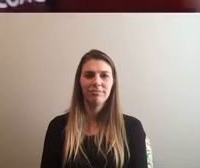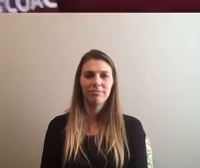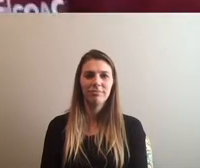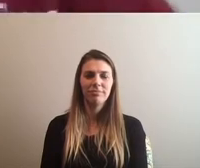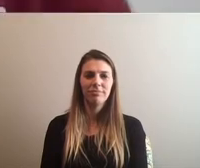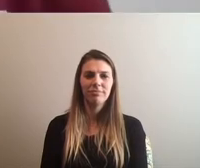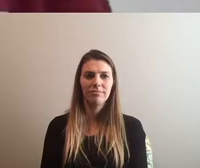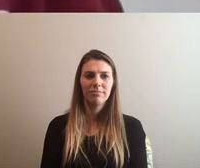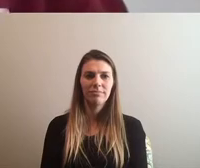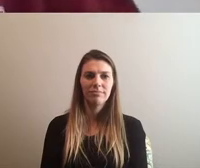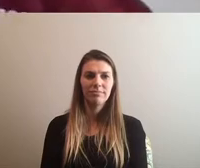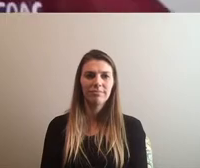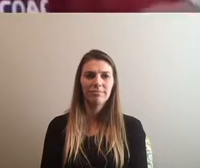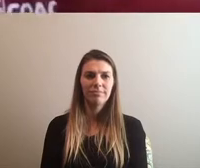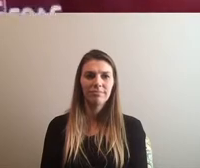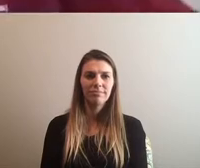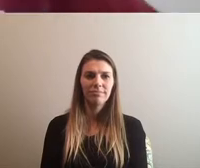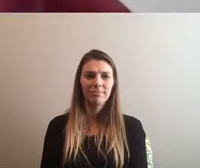सबको